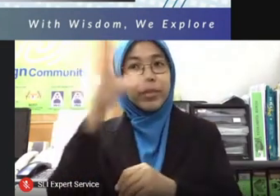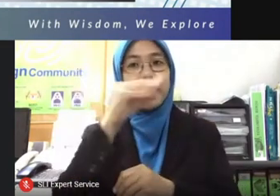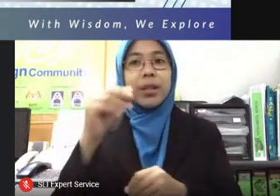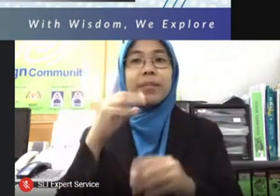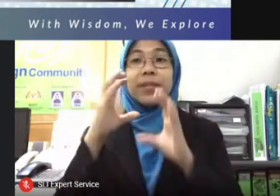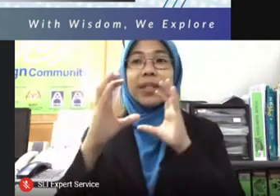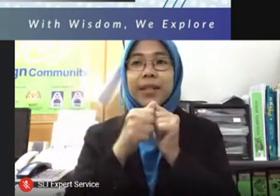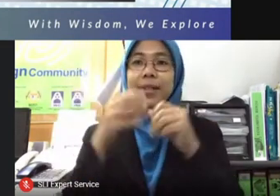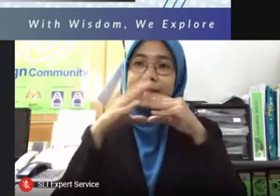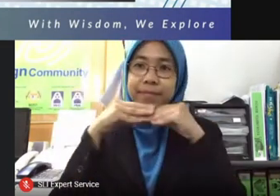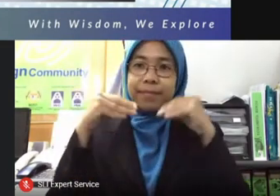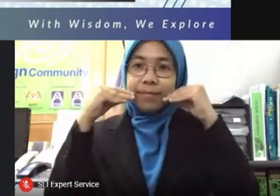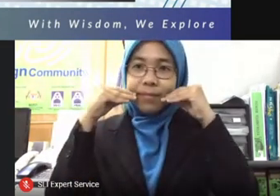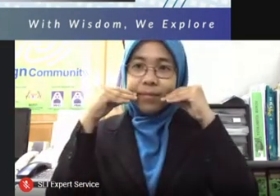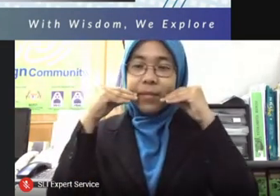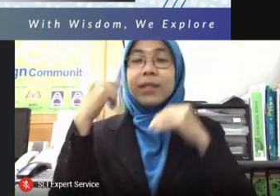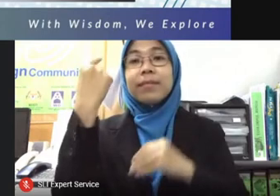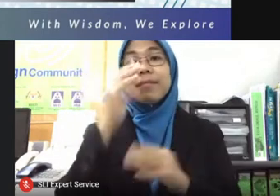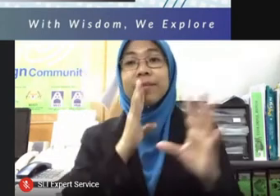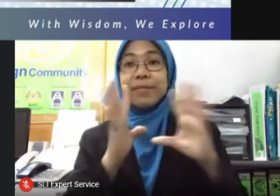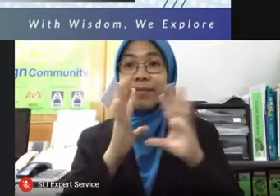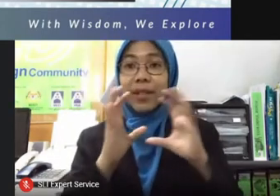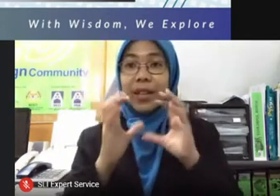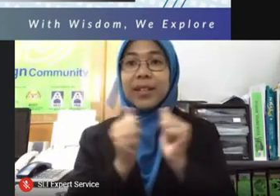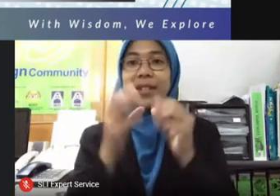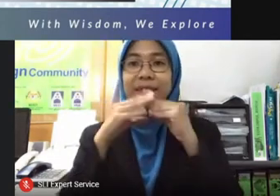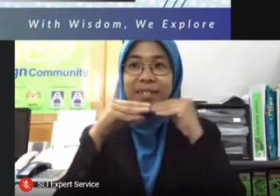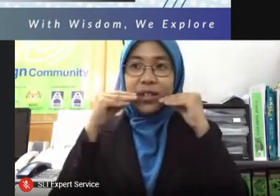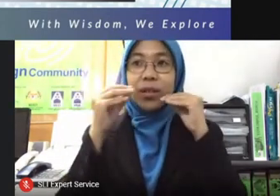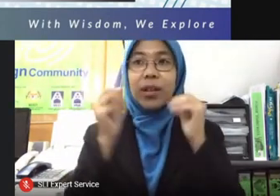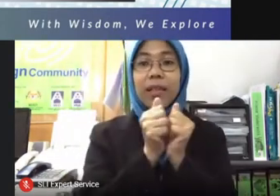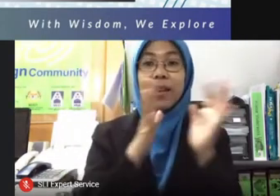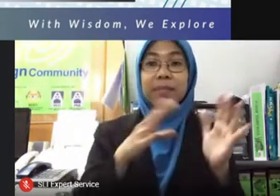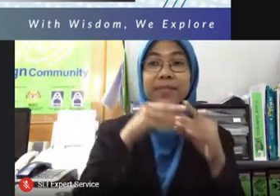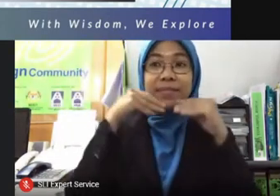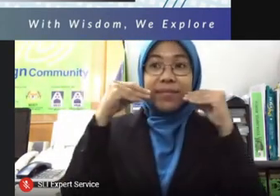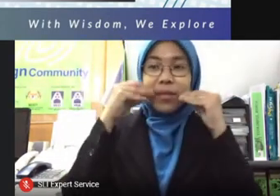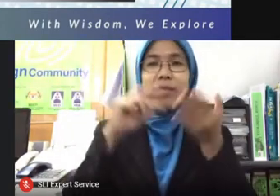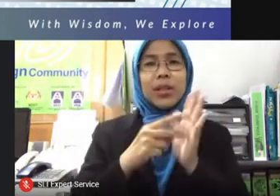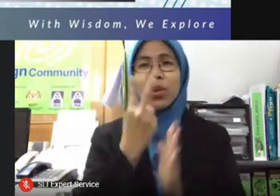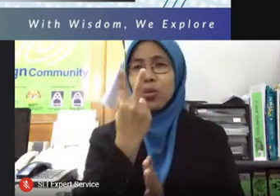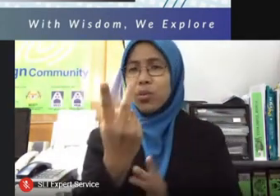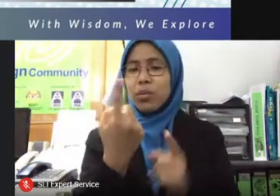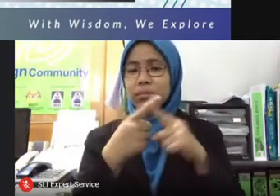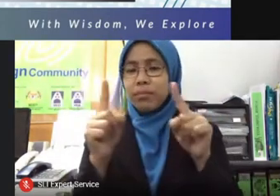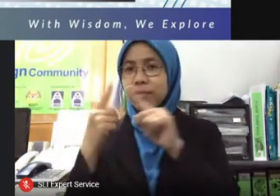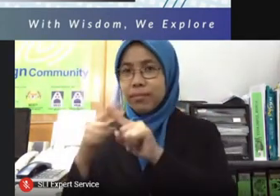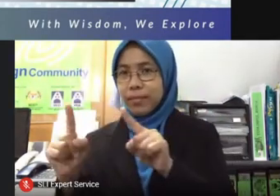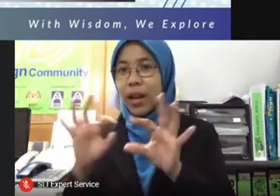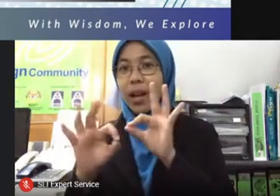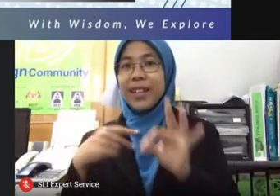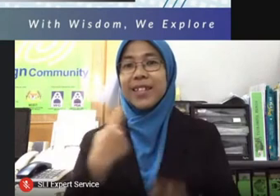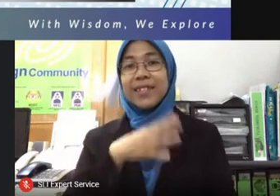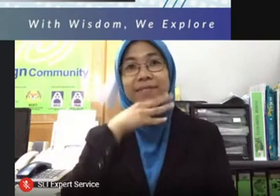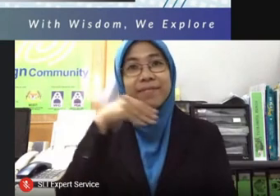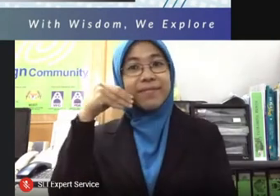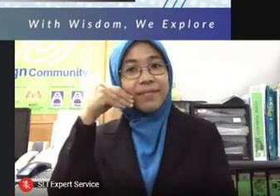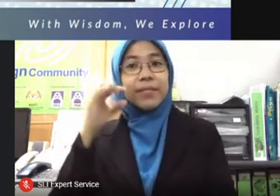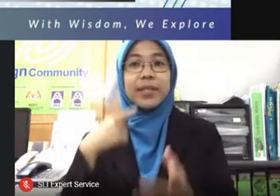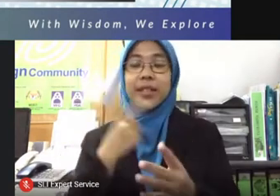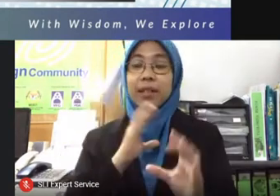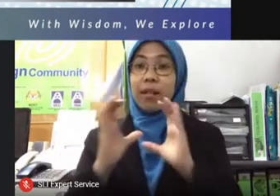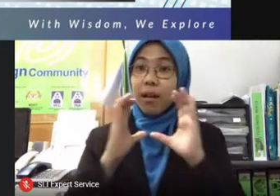senyum. Bercakap dengan senyum dan tanpa senyum adalah dua perkara yang sangat berbeza. Bila kita senyum sambil kita